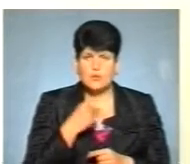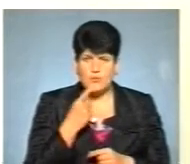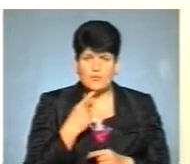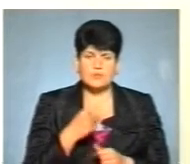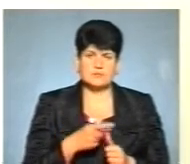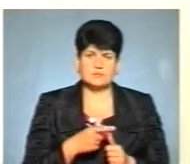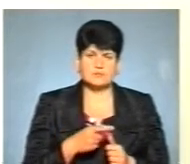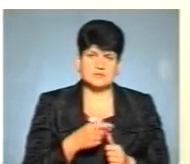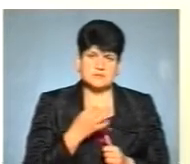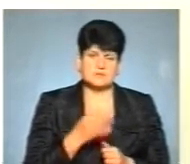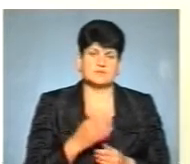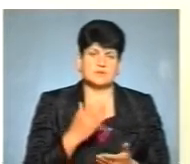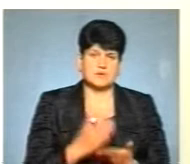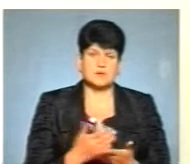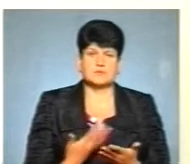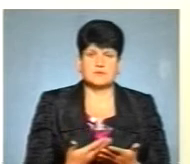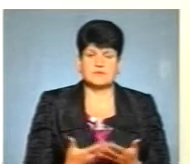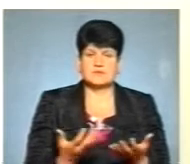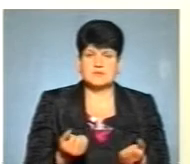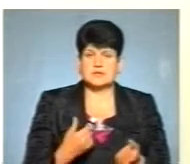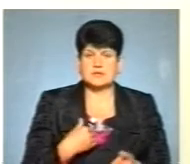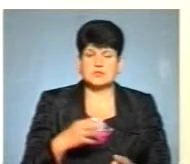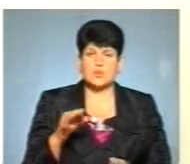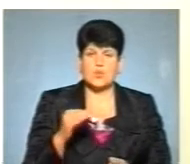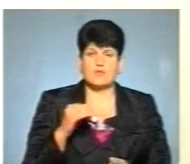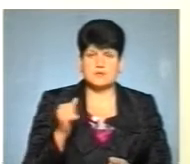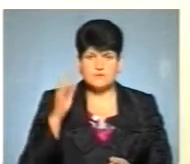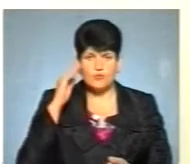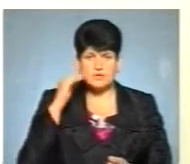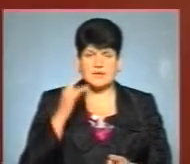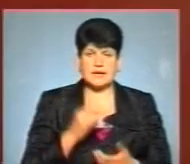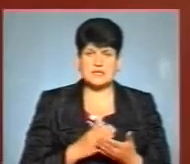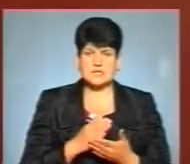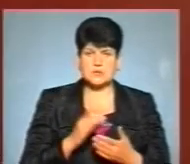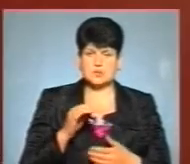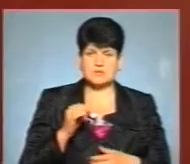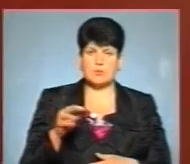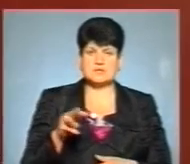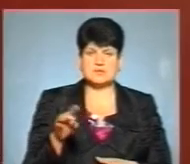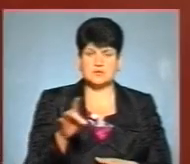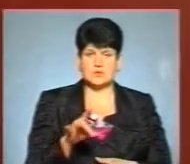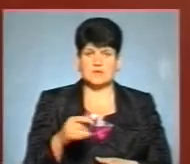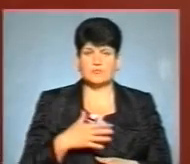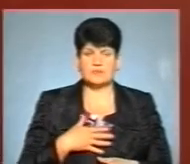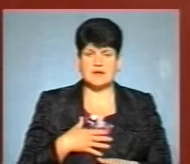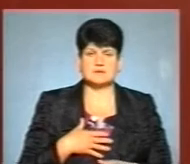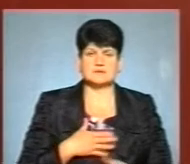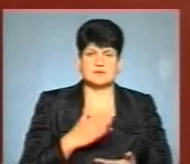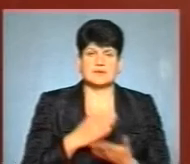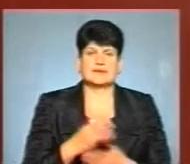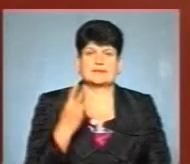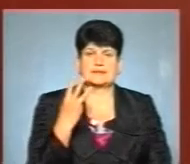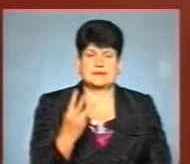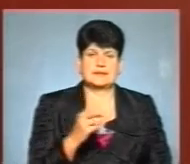розумієте? Якщо взяти наш офіс водних ресурсів, в Монастирському районі в нас на балансі є три